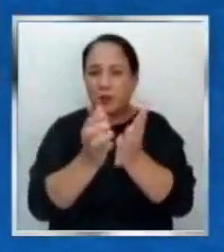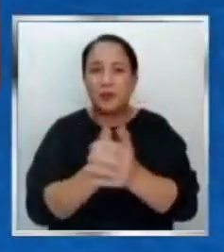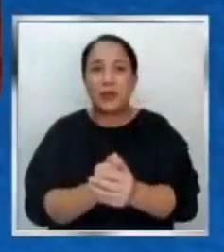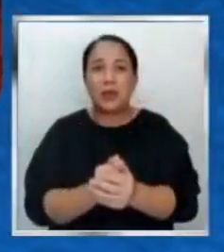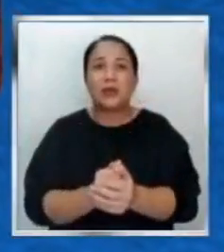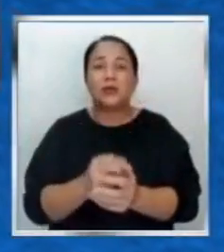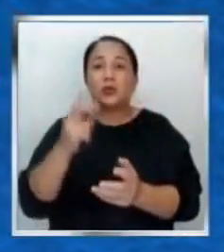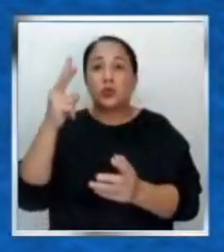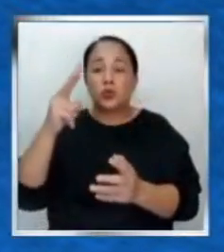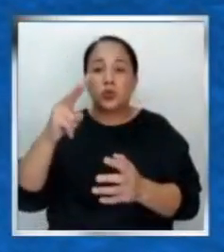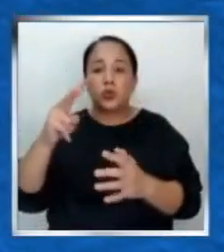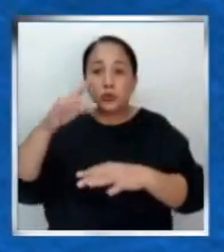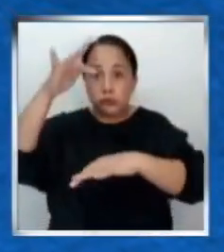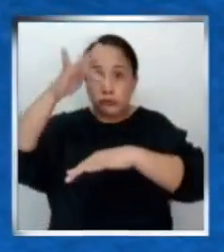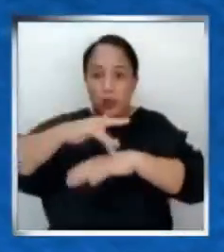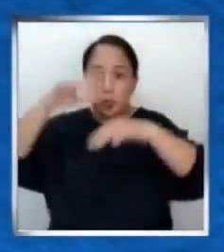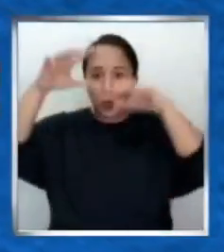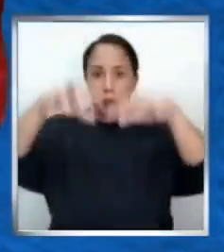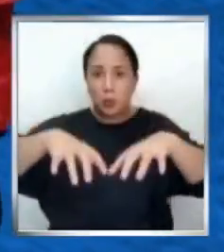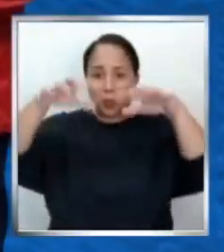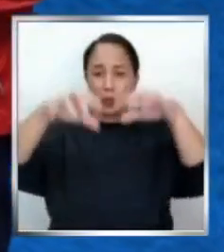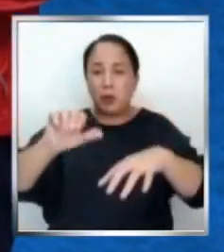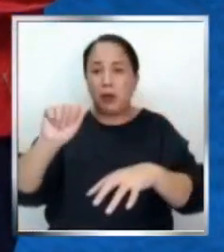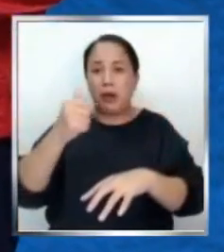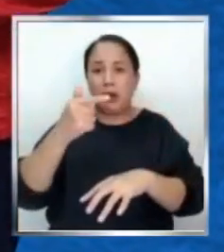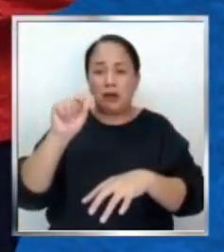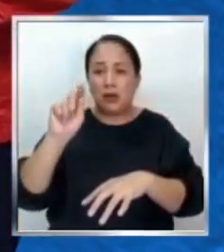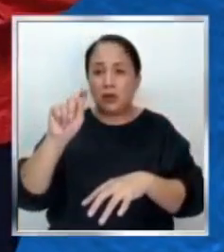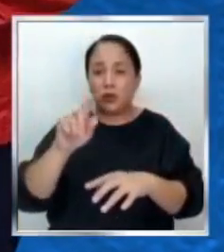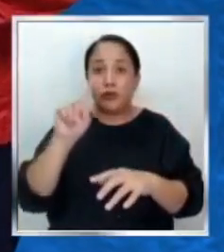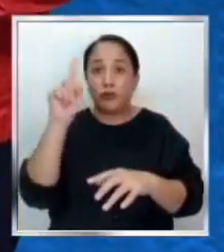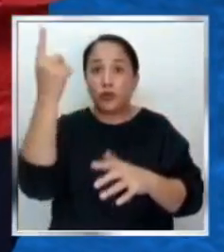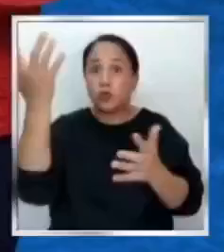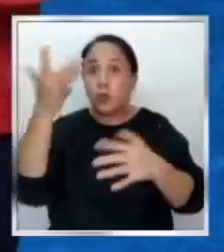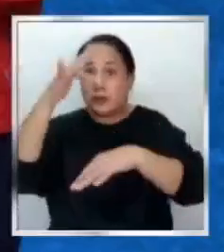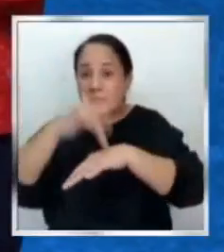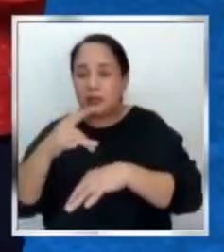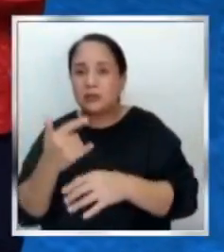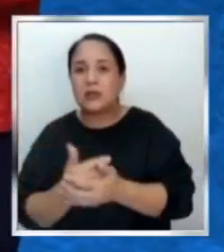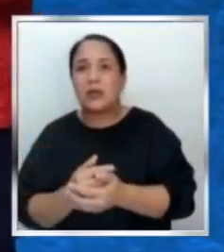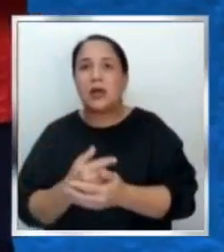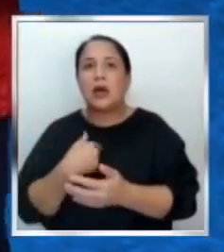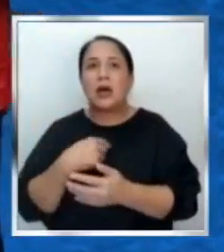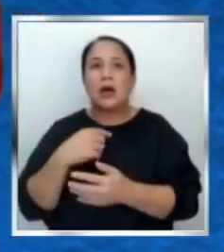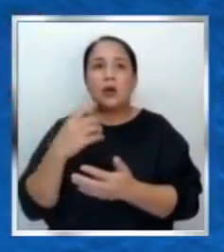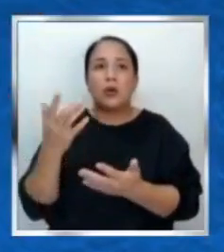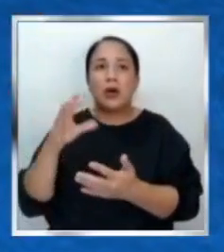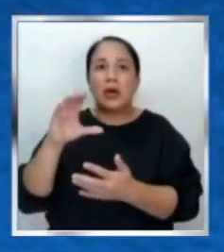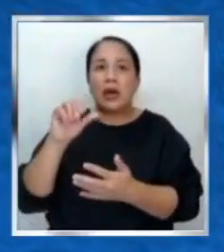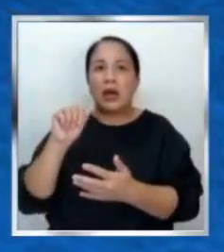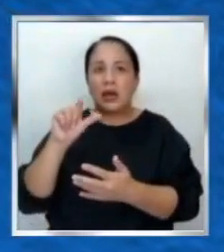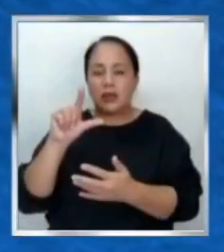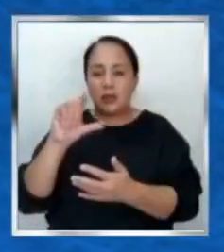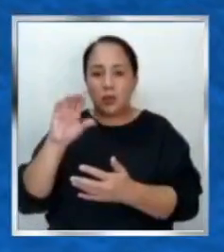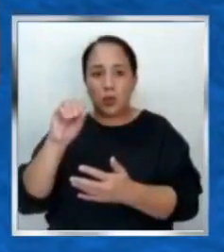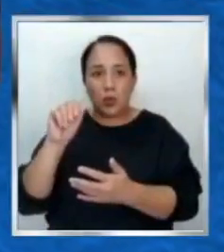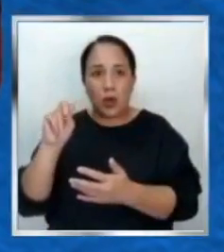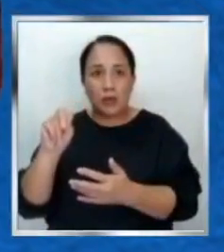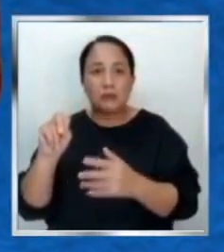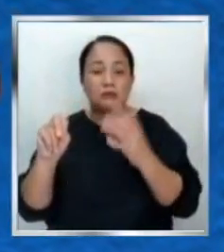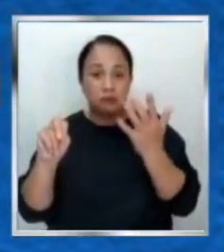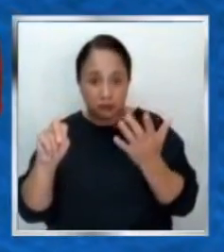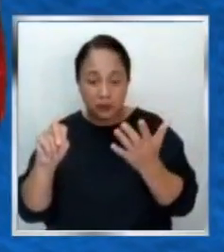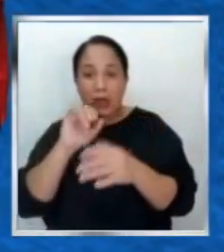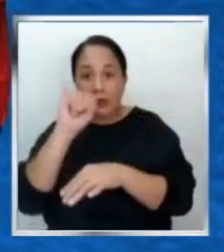na po yung Tropical Depression Agaton, mga kapuso. Una dyan sa may Kalikoan Island sa may Giwan Eastern Samarian kahapon niya ng